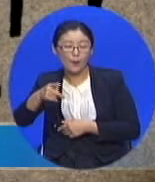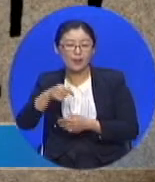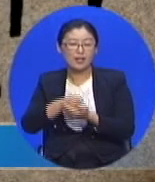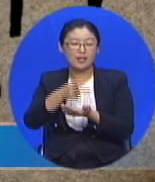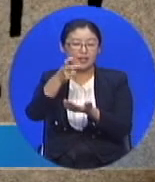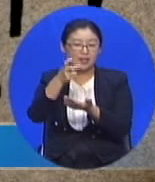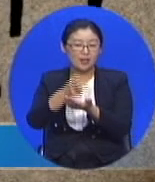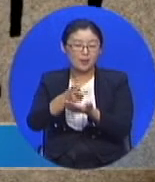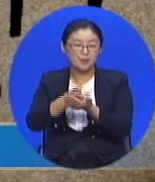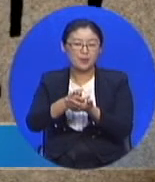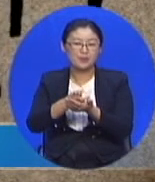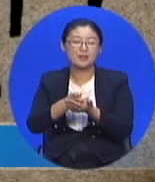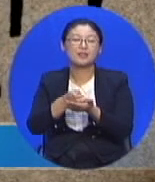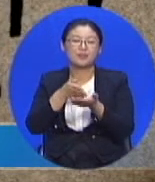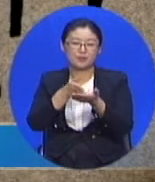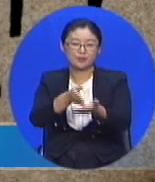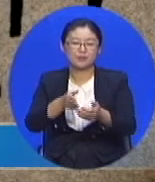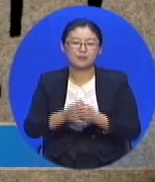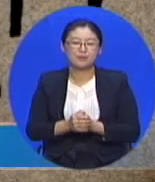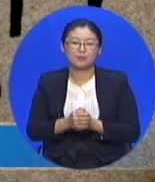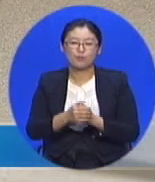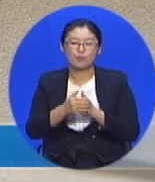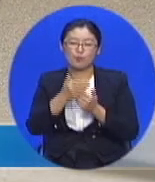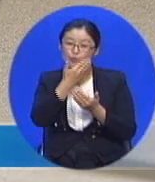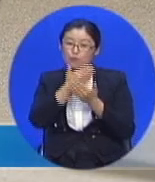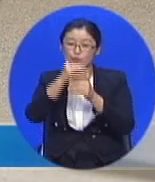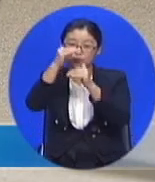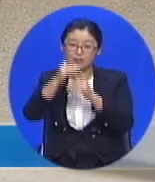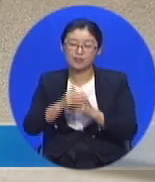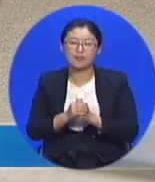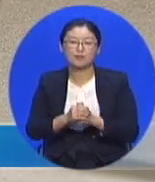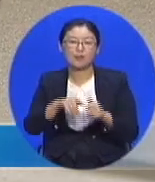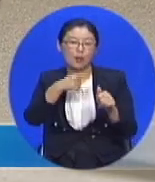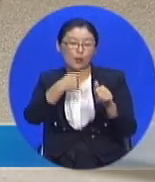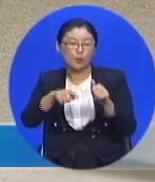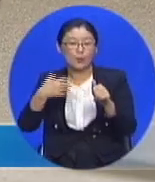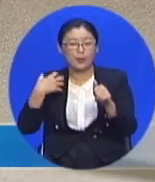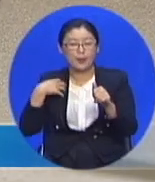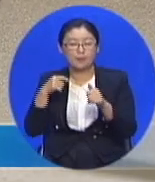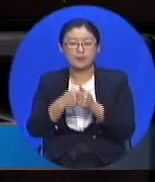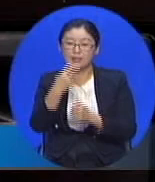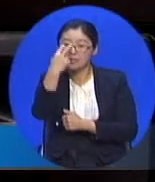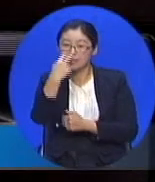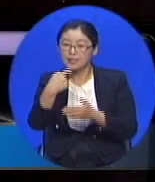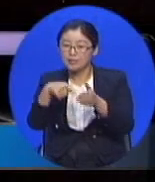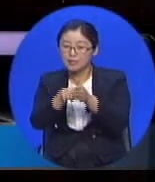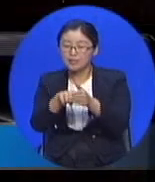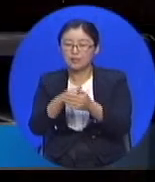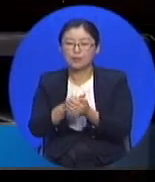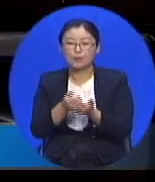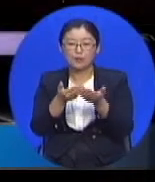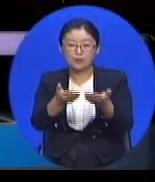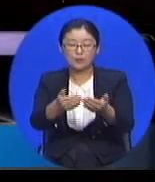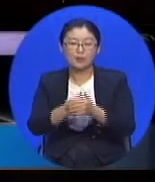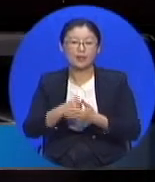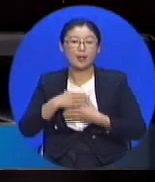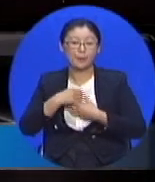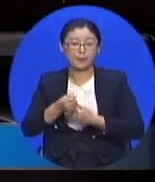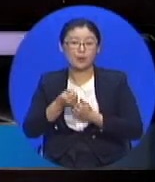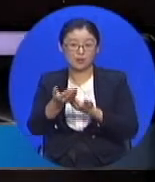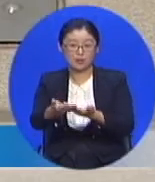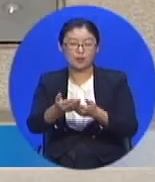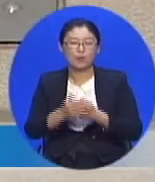근거가 마련됐다고 말했습니다. 주요 내용을 살펴보면 교육 책임자가 시각장애인을 위해 제공할 정당한 편의 제공